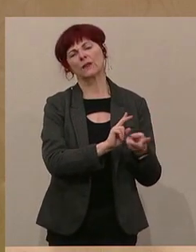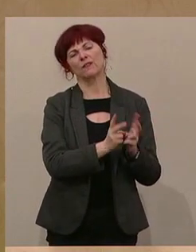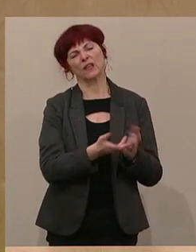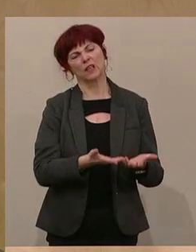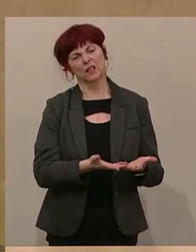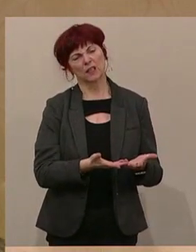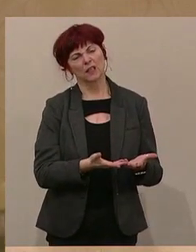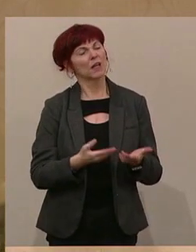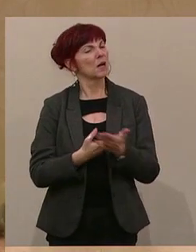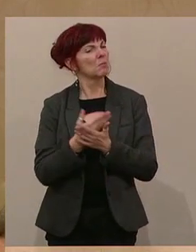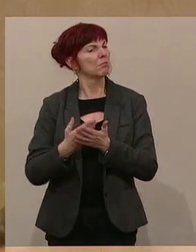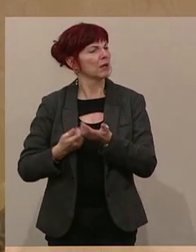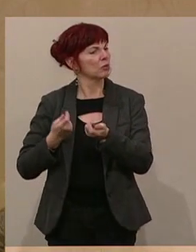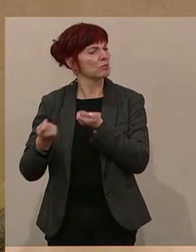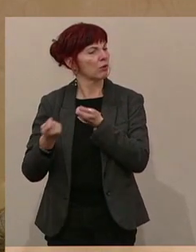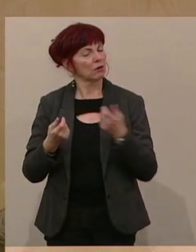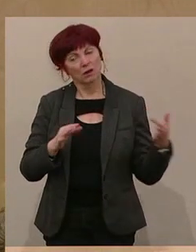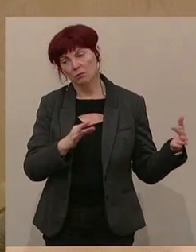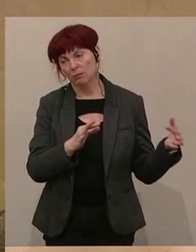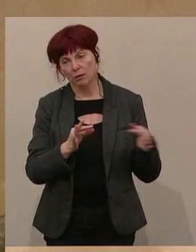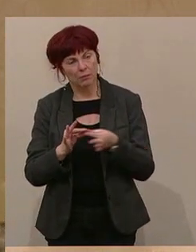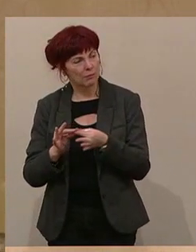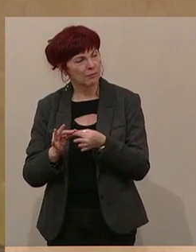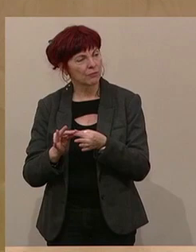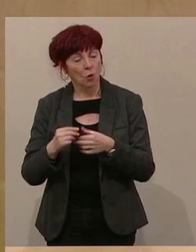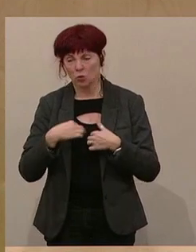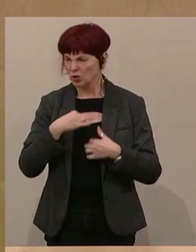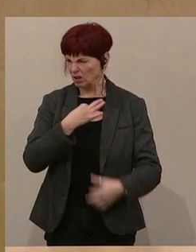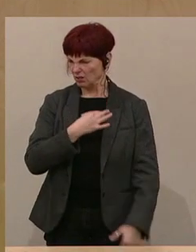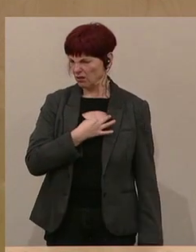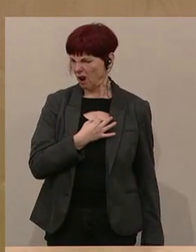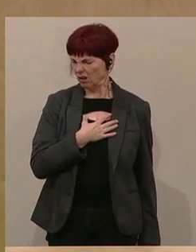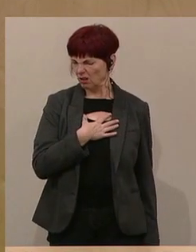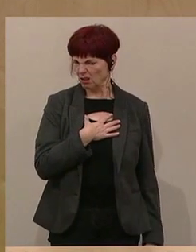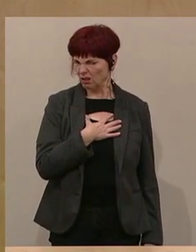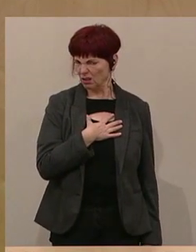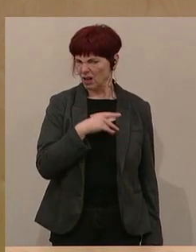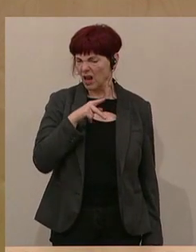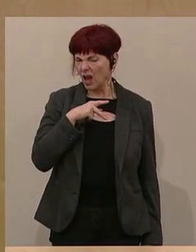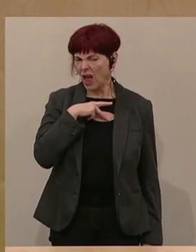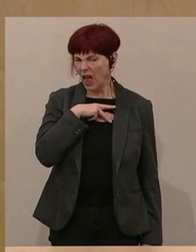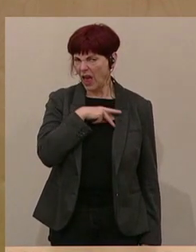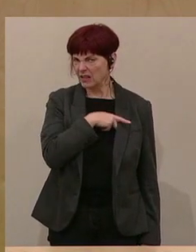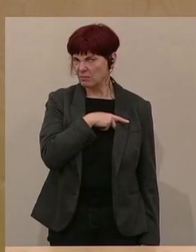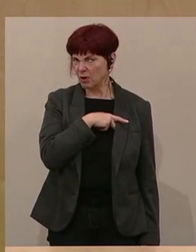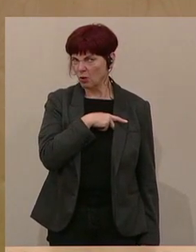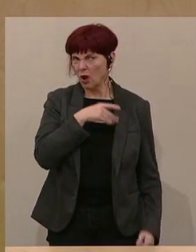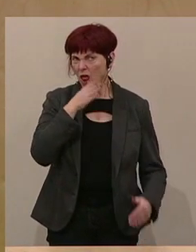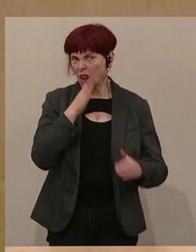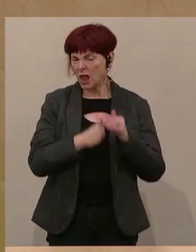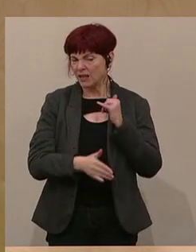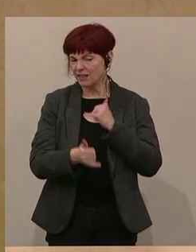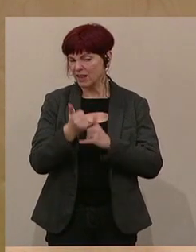ich frage mich heute und hier, wieso hat das die SPÖ in den vergangenen Jahren, wo sie für die